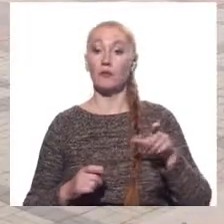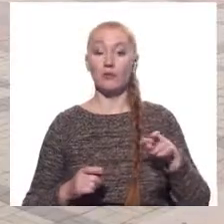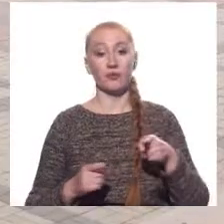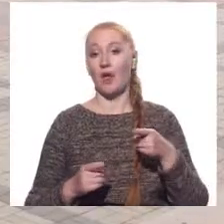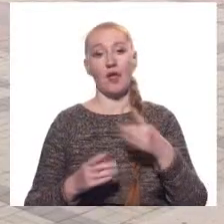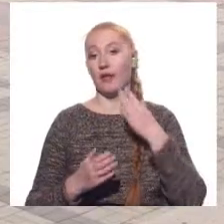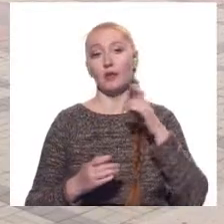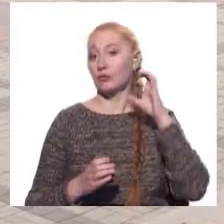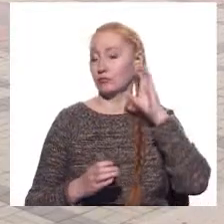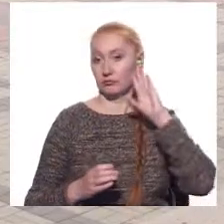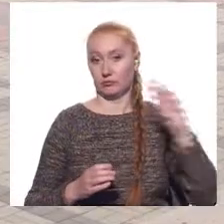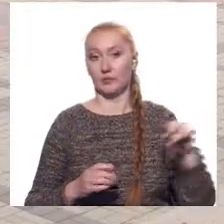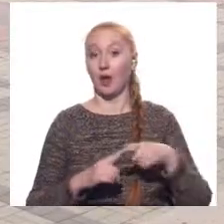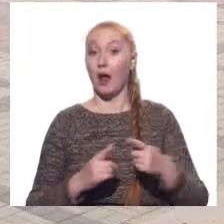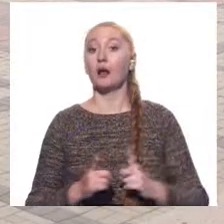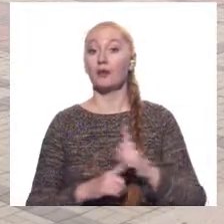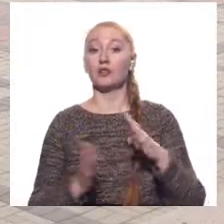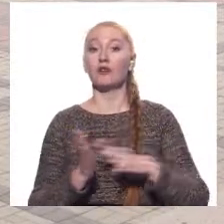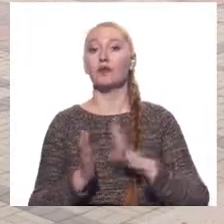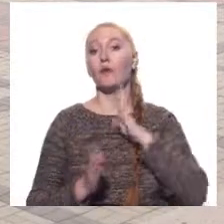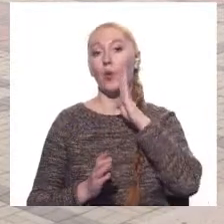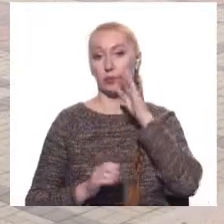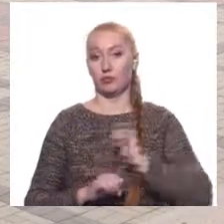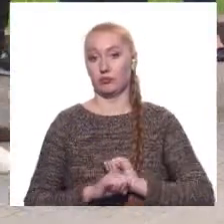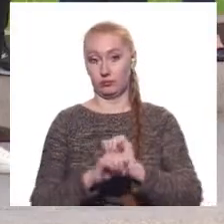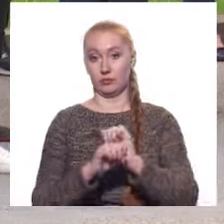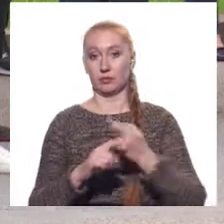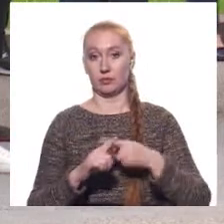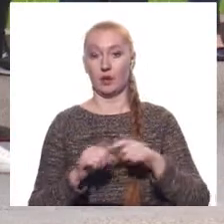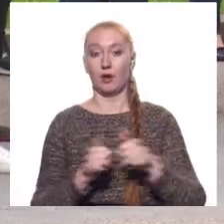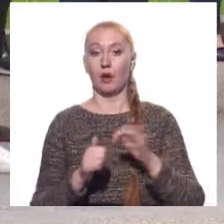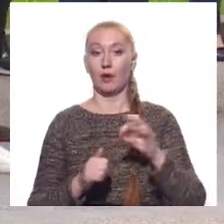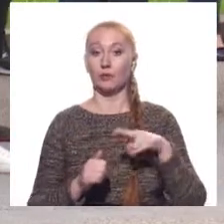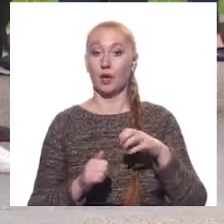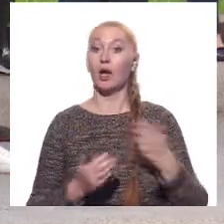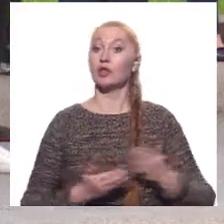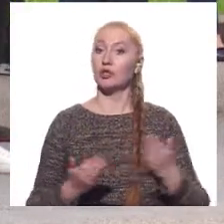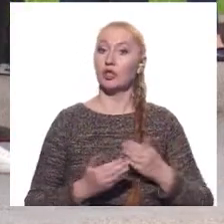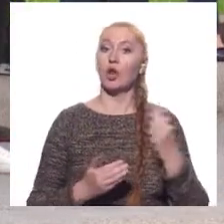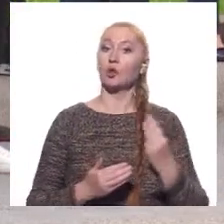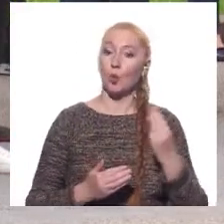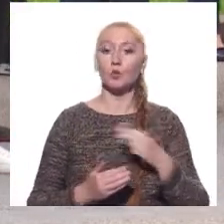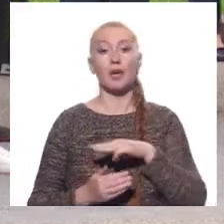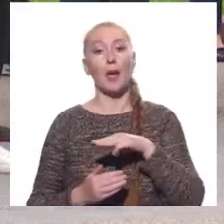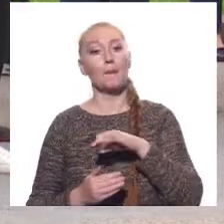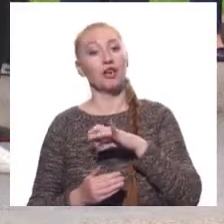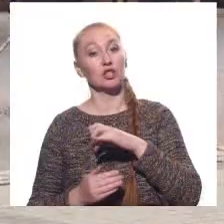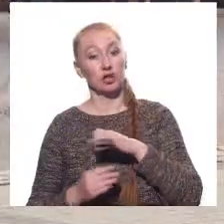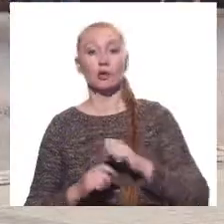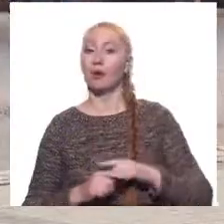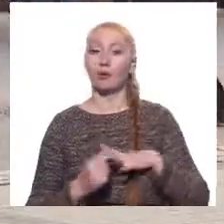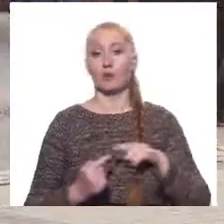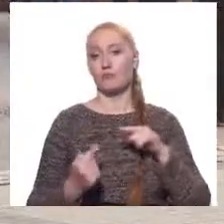Акція протесту розпочалась о 9 ранку біля обласної адміністрації. Жителі Троїцької та Межирівської громад мітингували